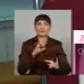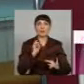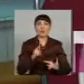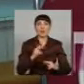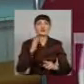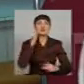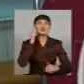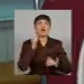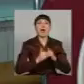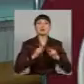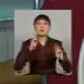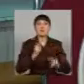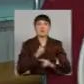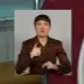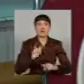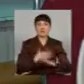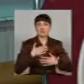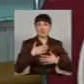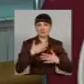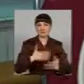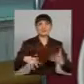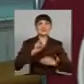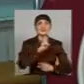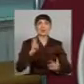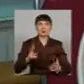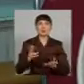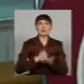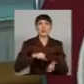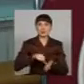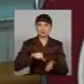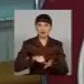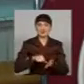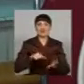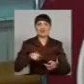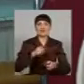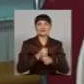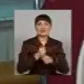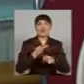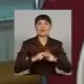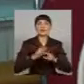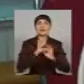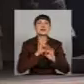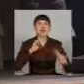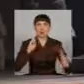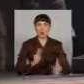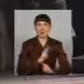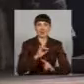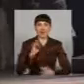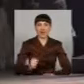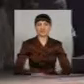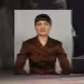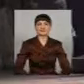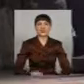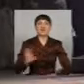каждой оперной певицы. Я выражаю огромную благодарность всем тем, кто принимал участие в постановке этой прекрасной оперы.